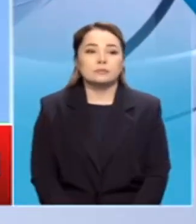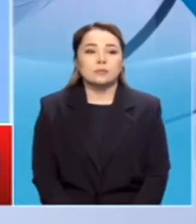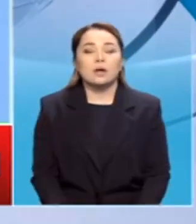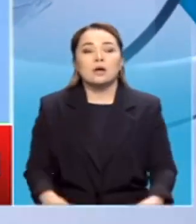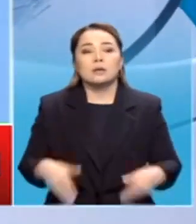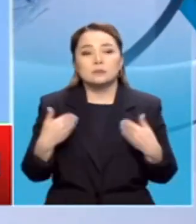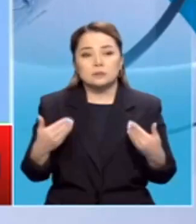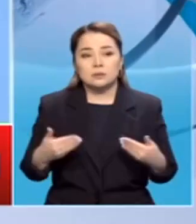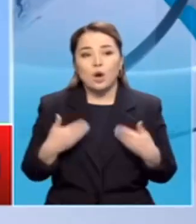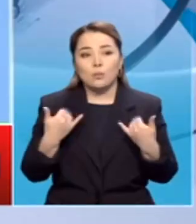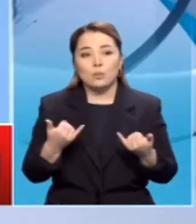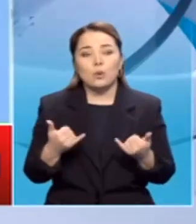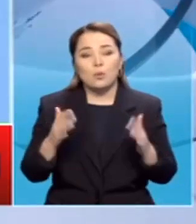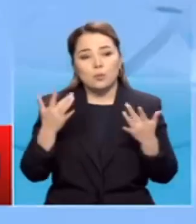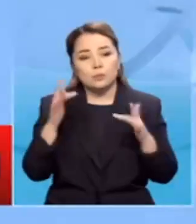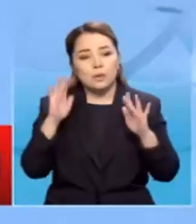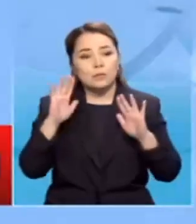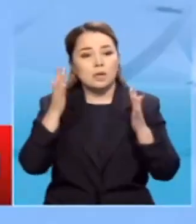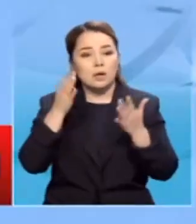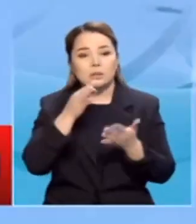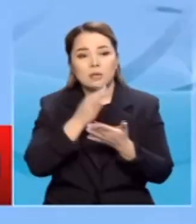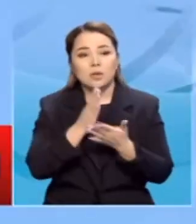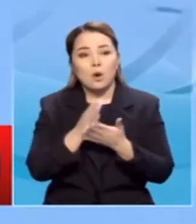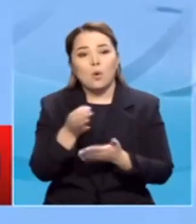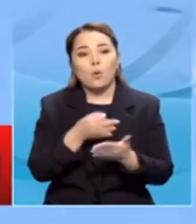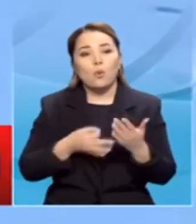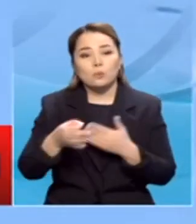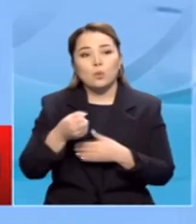Қайырлы күн. Алла, оқыс оқиға облыс